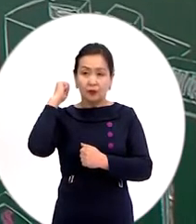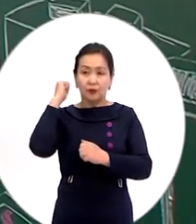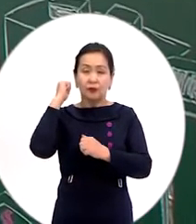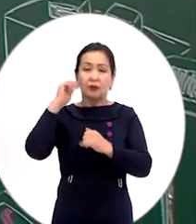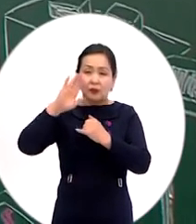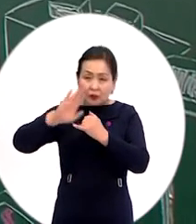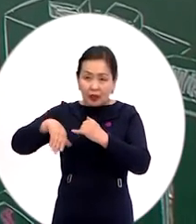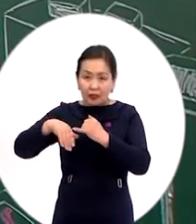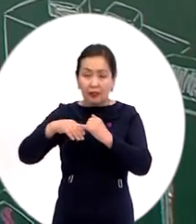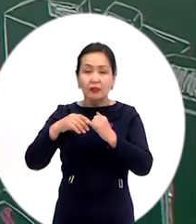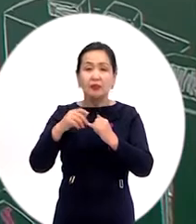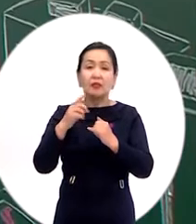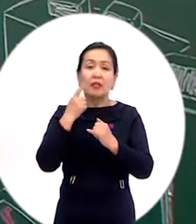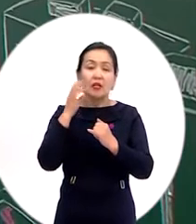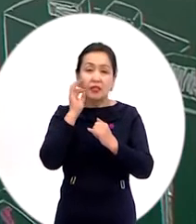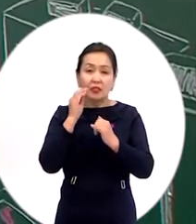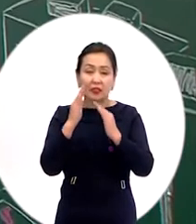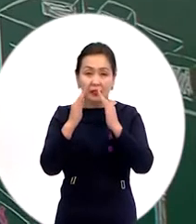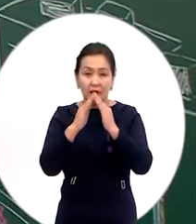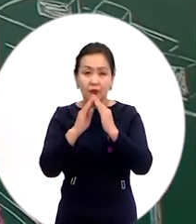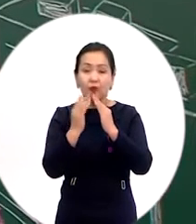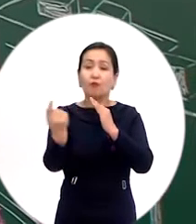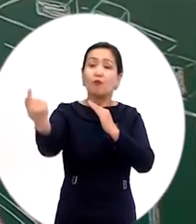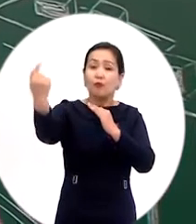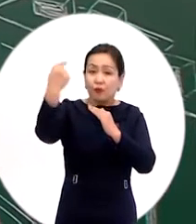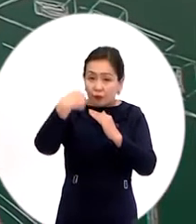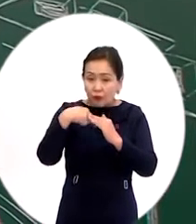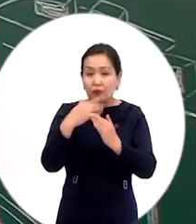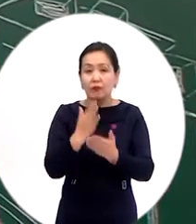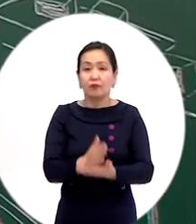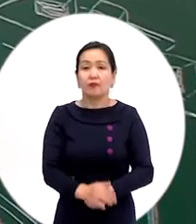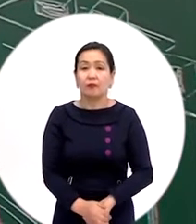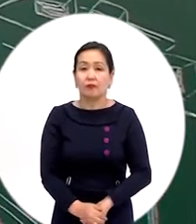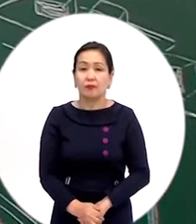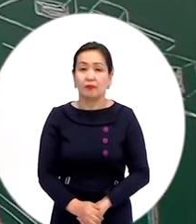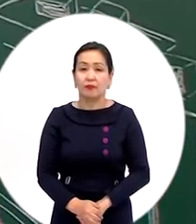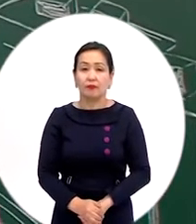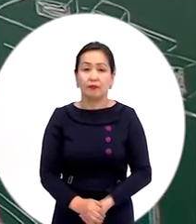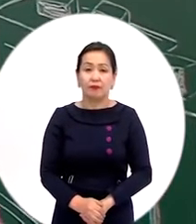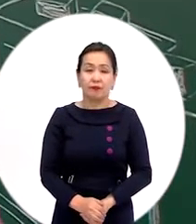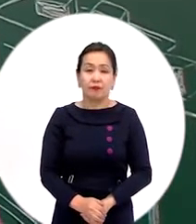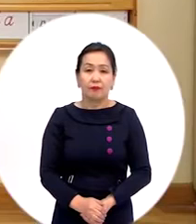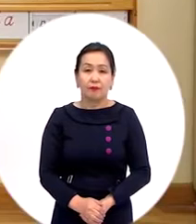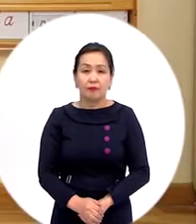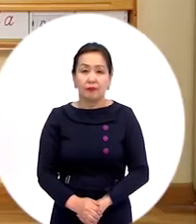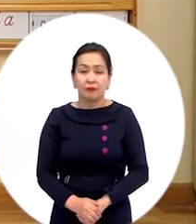рүү, хамгийн сүүл Эльса найзын буцаж ирэх юм байна. За,